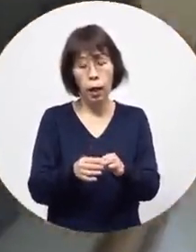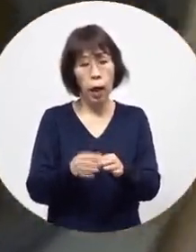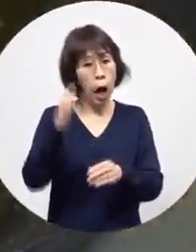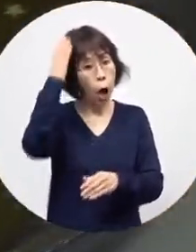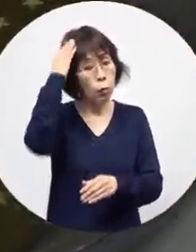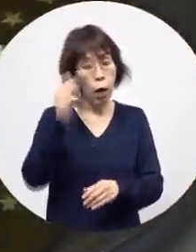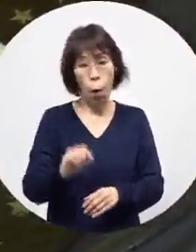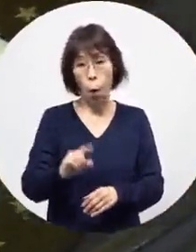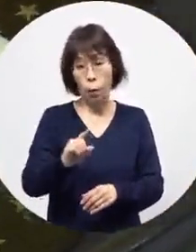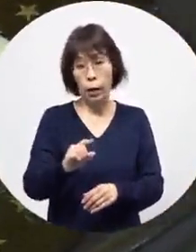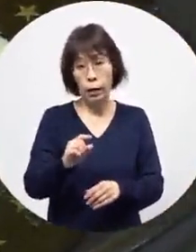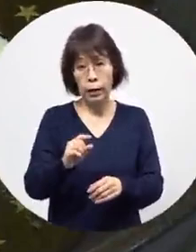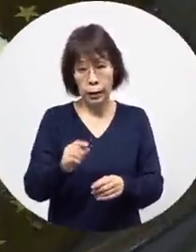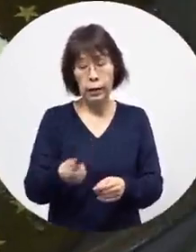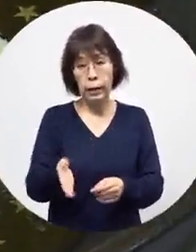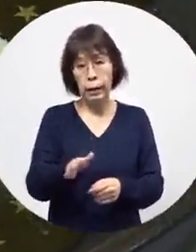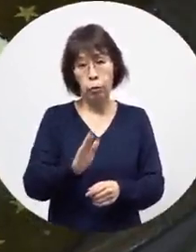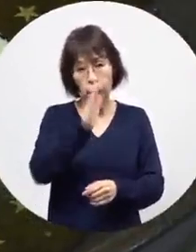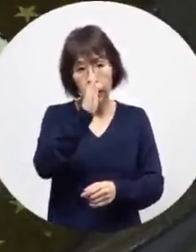くことがポイントです。 はい、